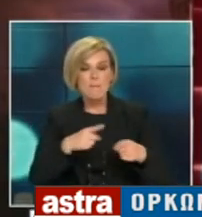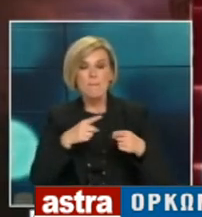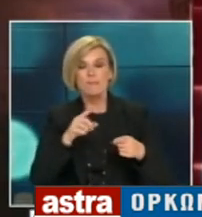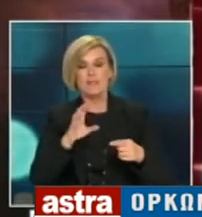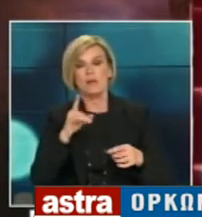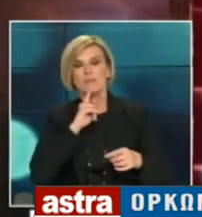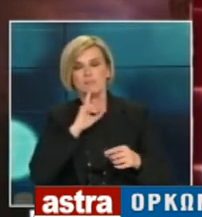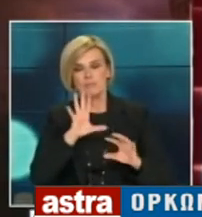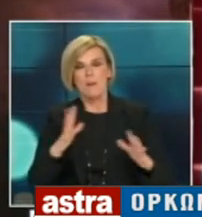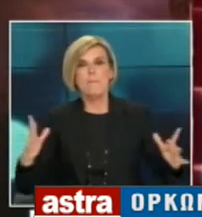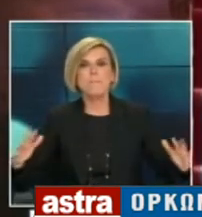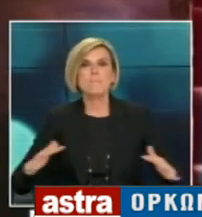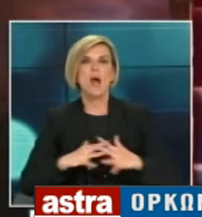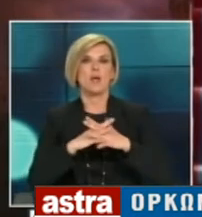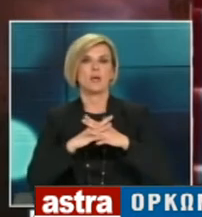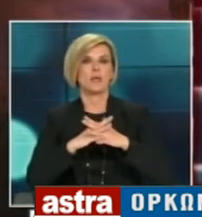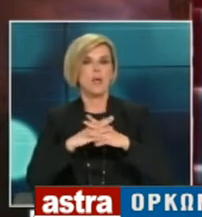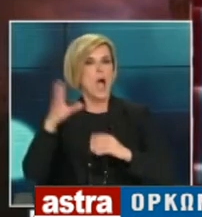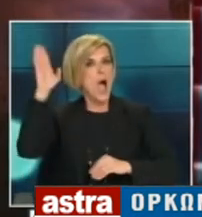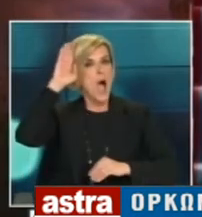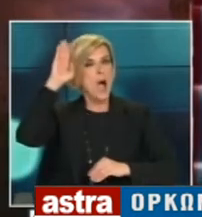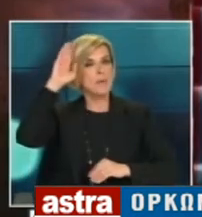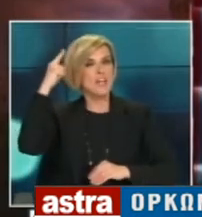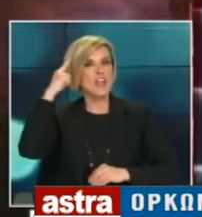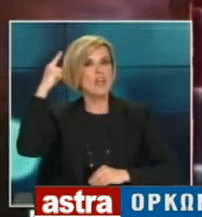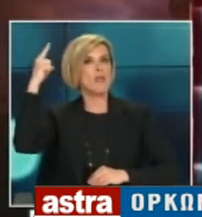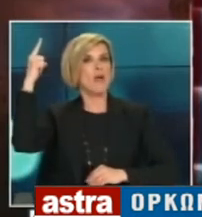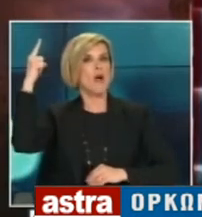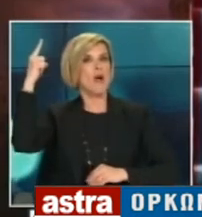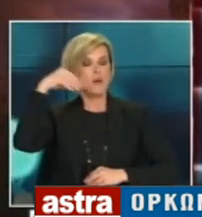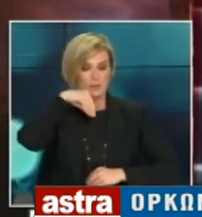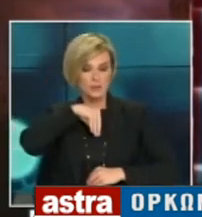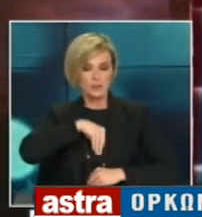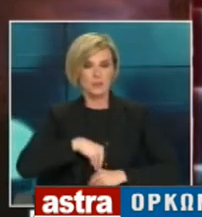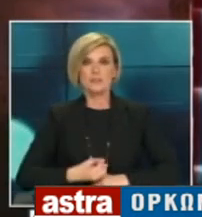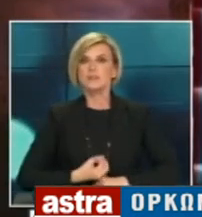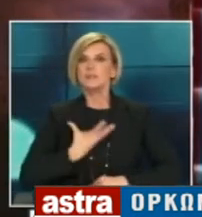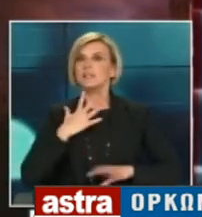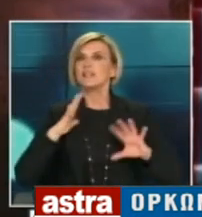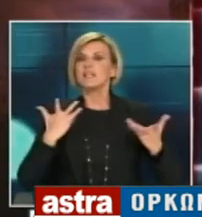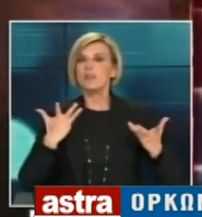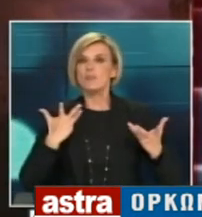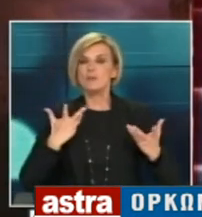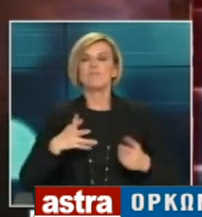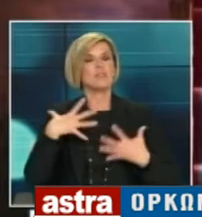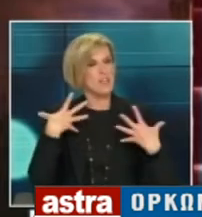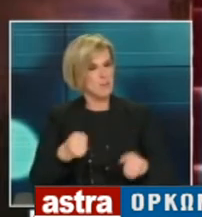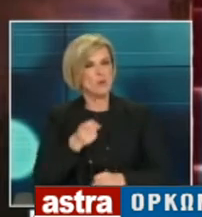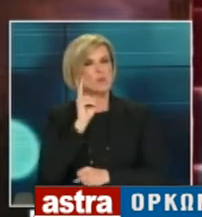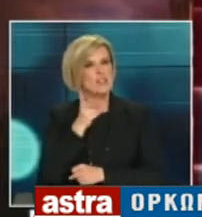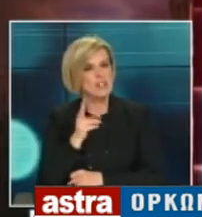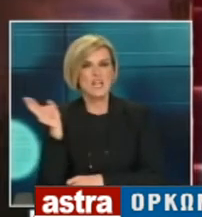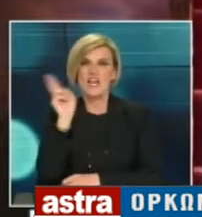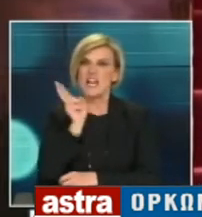μεταξύ του αμερικανικού ιδεώδους, που όλοι είμαστε ίσοι, και της σκληρής κακής πραγματικότητας, του